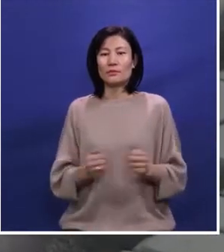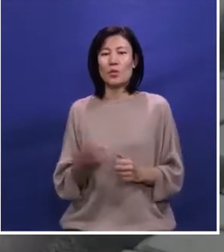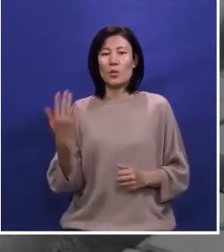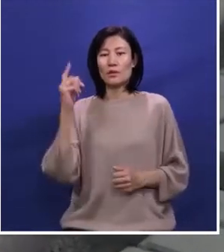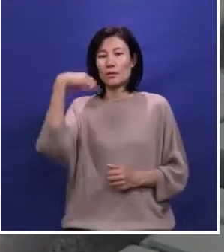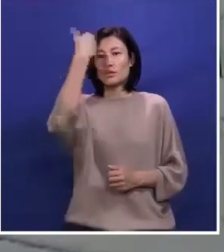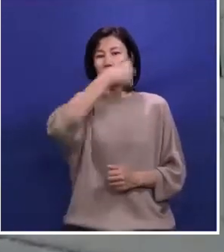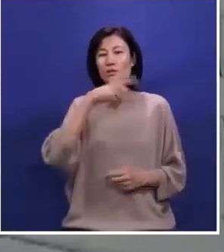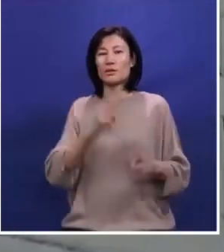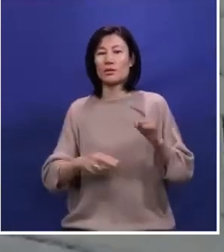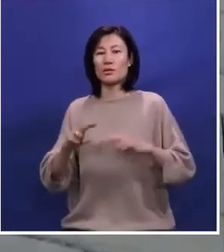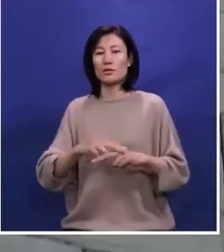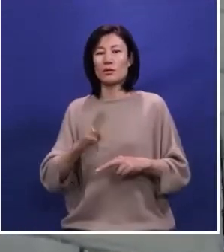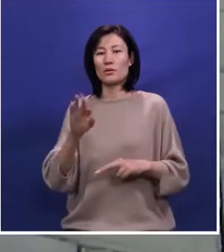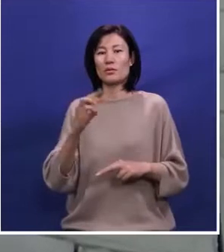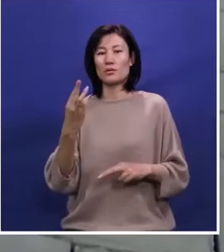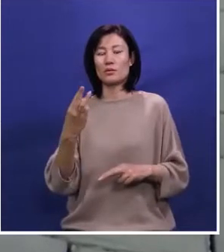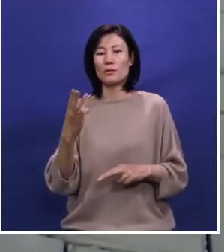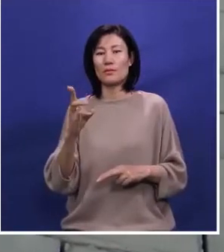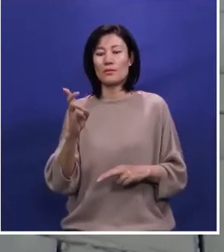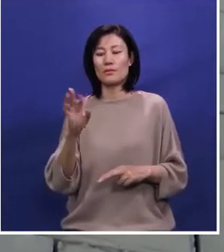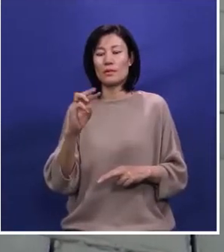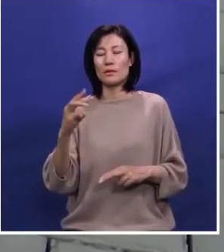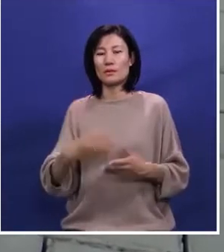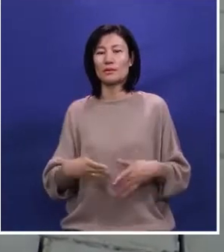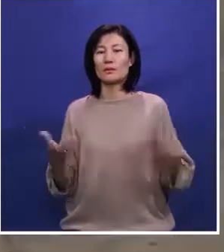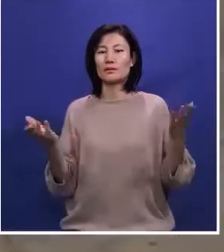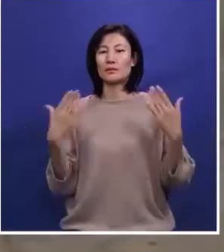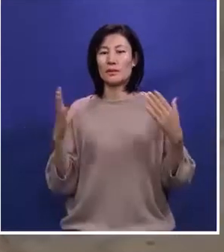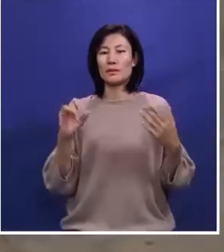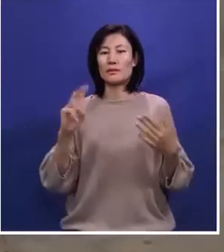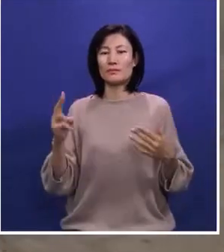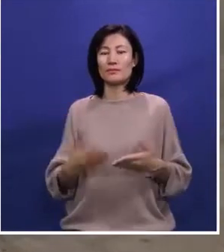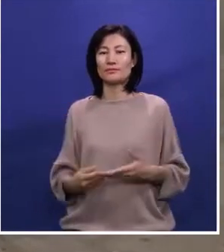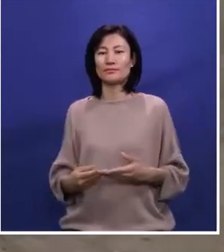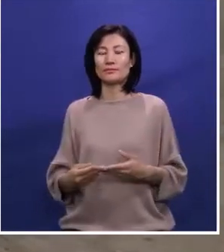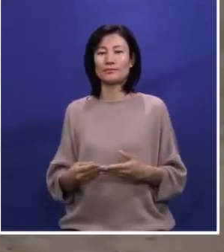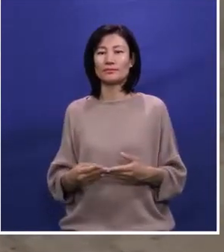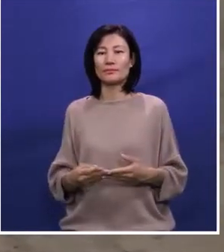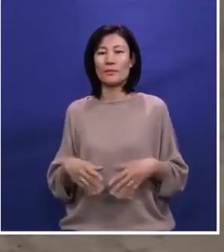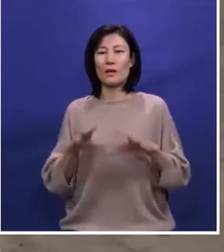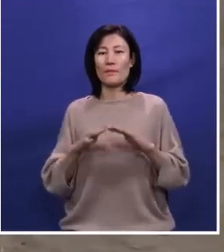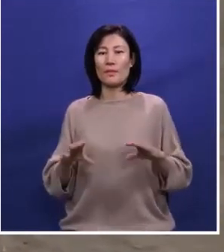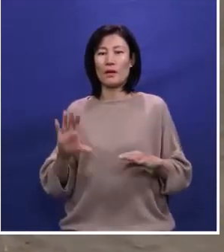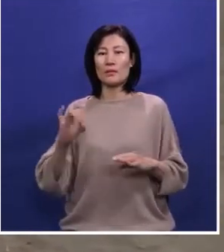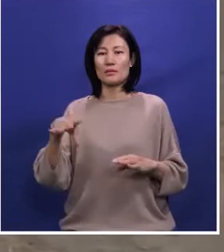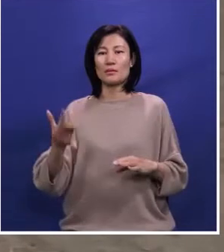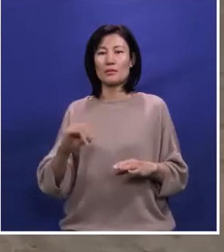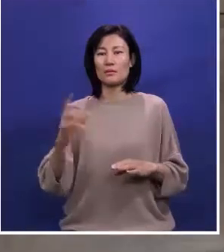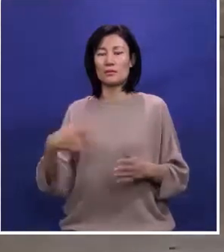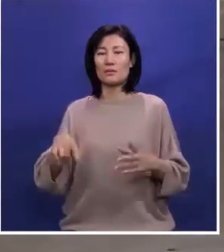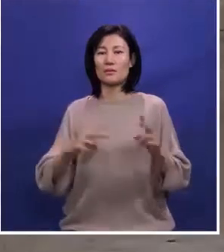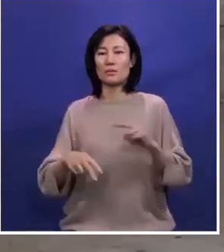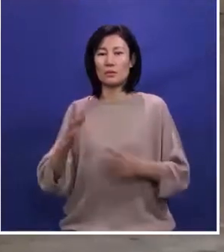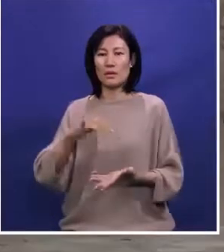жылы құрылыс басталған Бекзат Саттарханов даңғылы бойындағы желілік саябақ, аттракциондар саябағы, оқушылар сарайы, конгресс